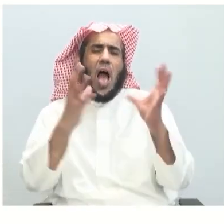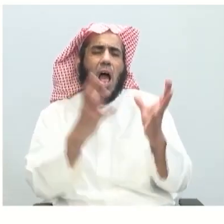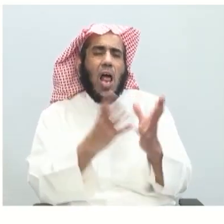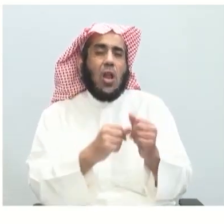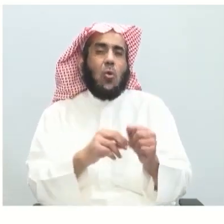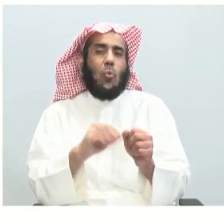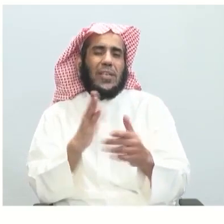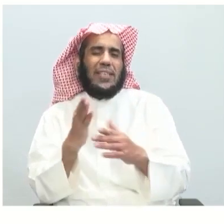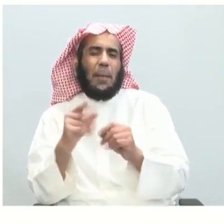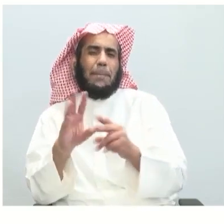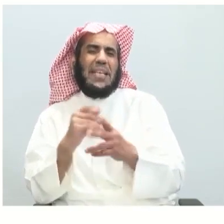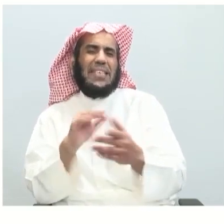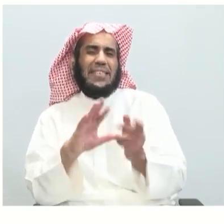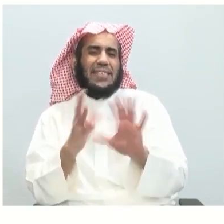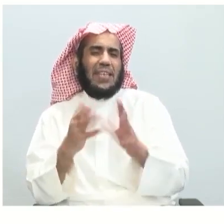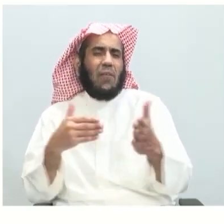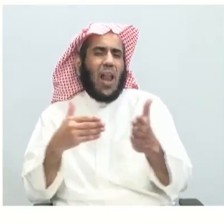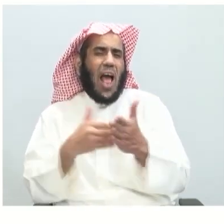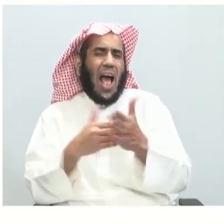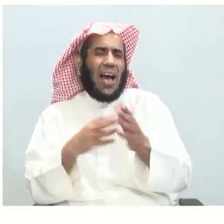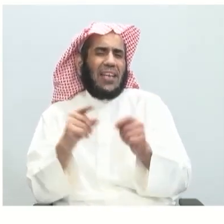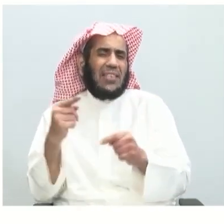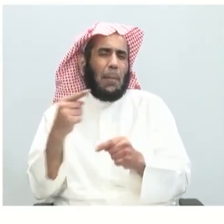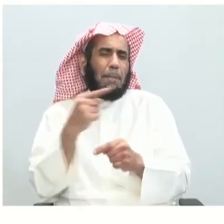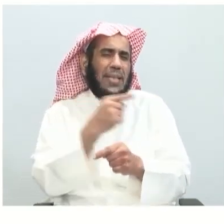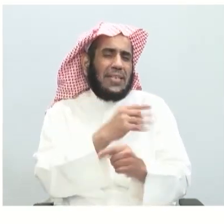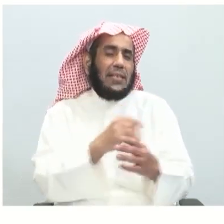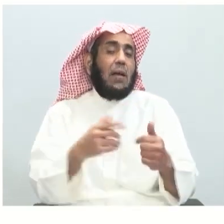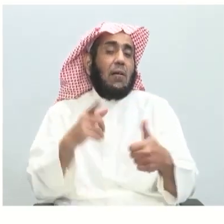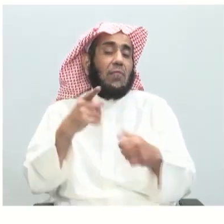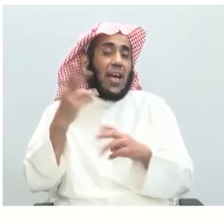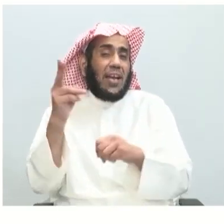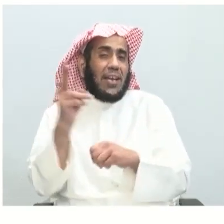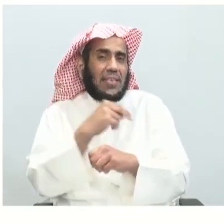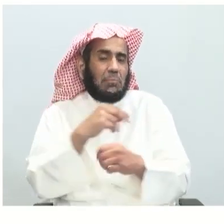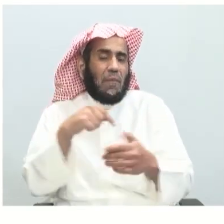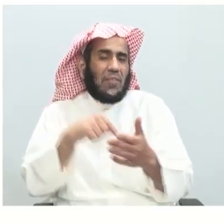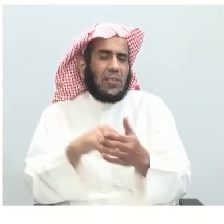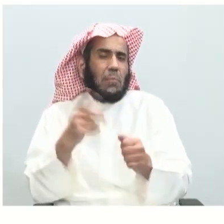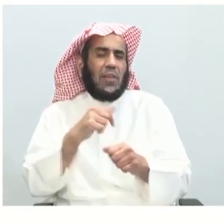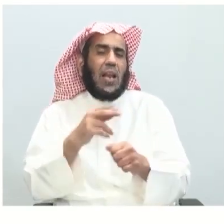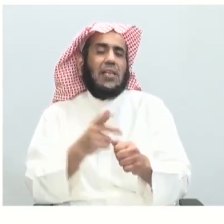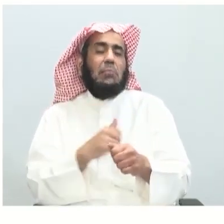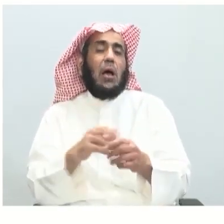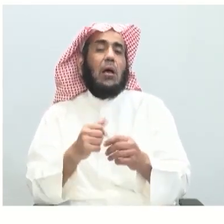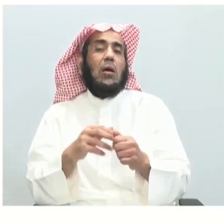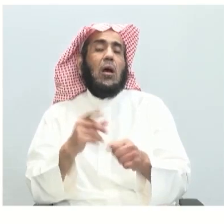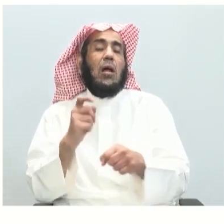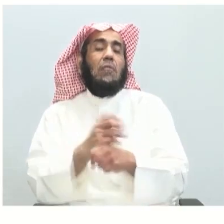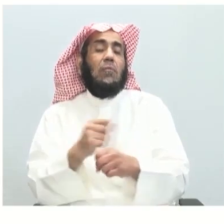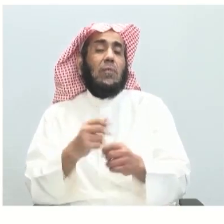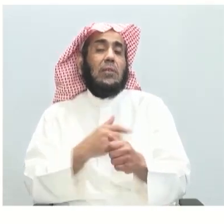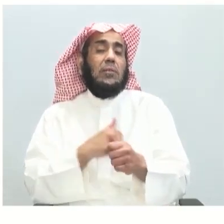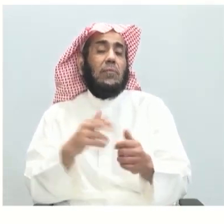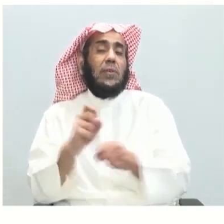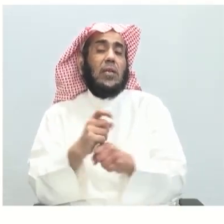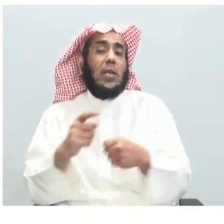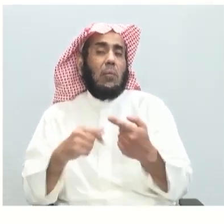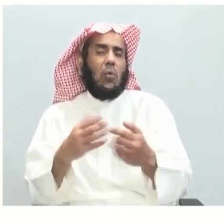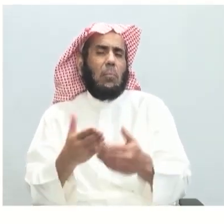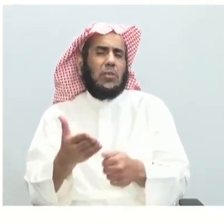والتمييز الحال والتمييز هذا ايضا في النصب فيه في الاسماء اذا النصب في الافعال هو الفعل المضارع المسبوق